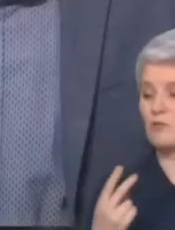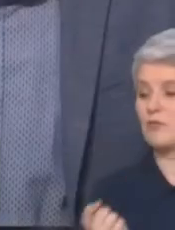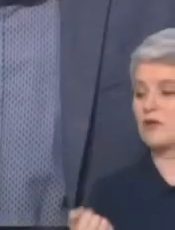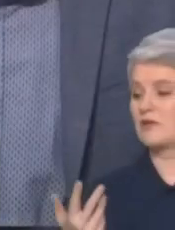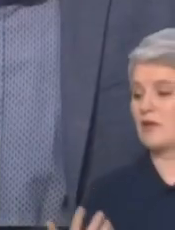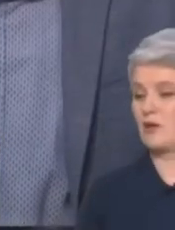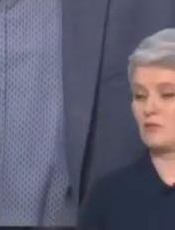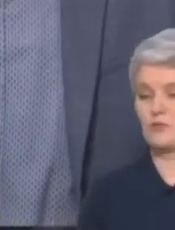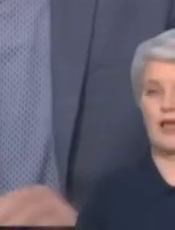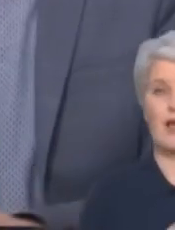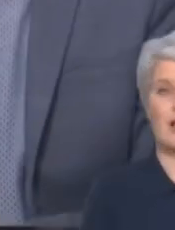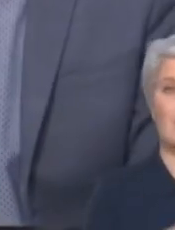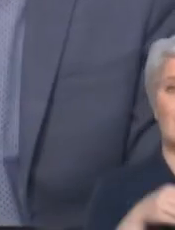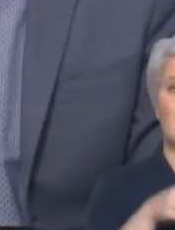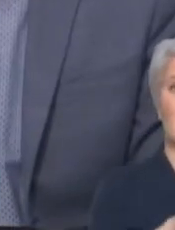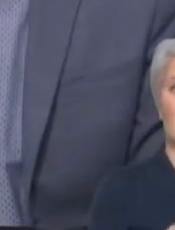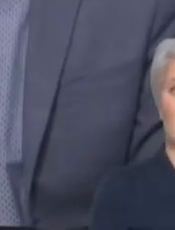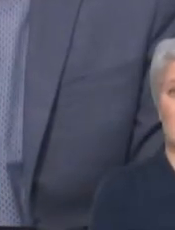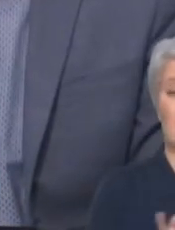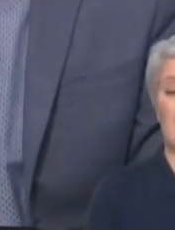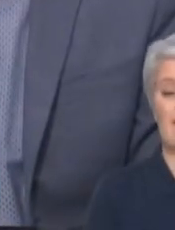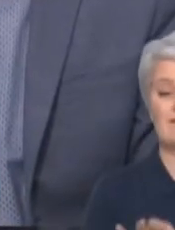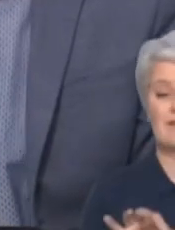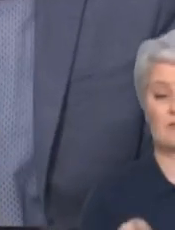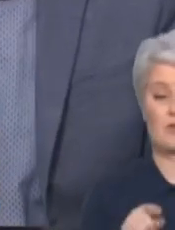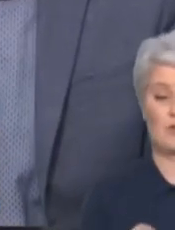це буде, закладати 1500 і вибрати ту